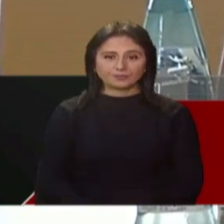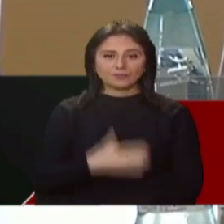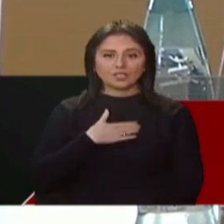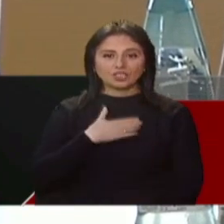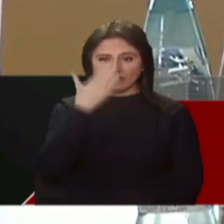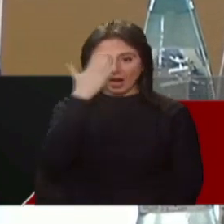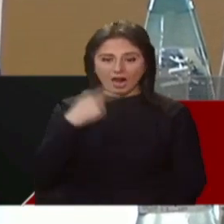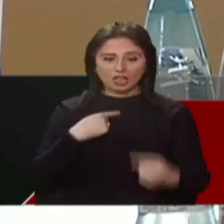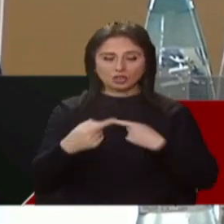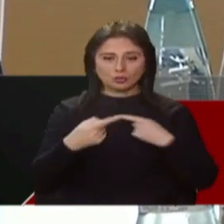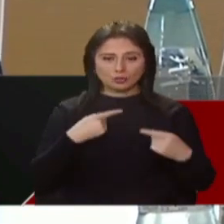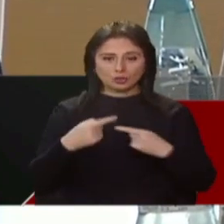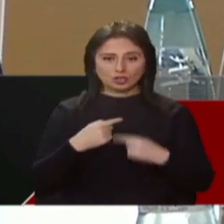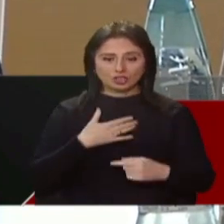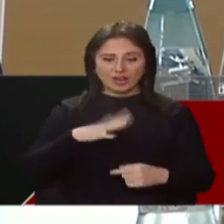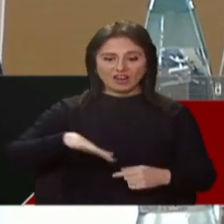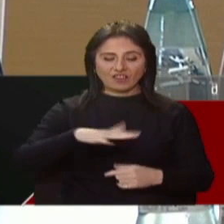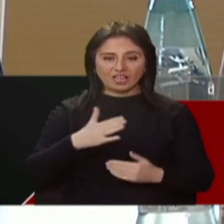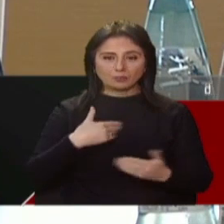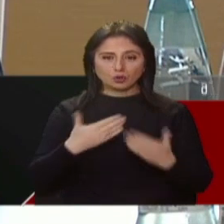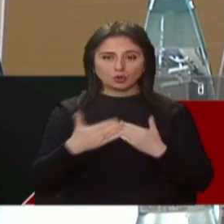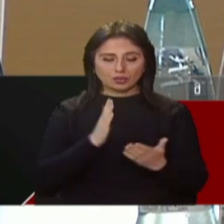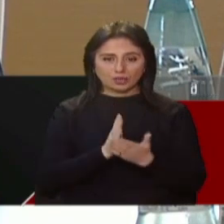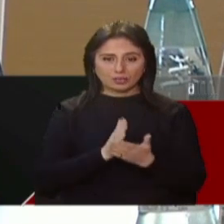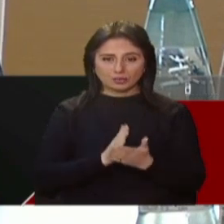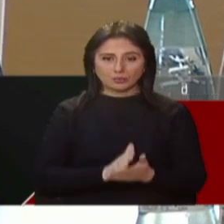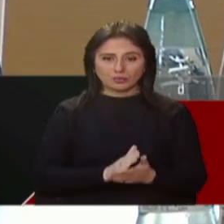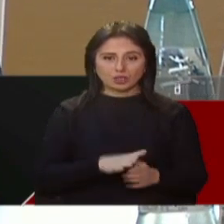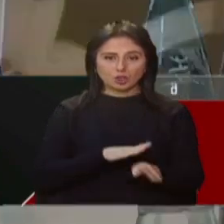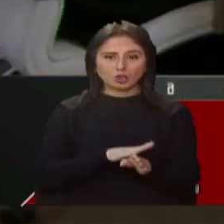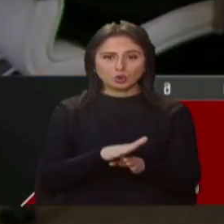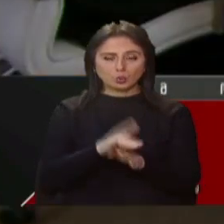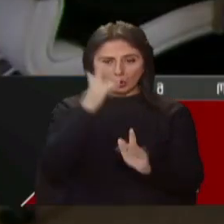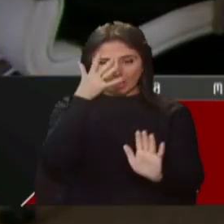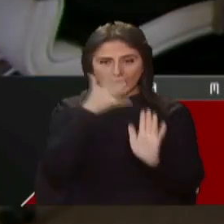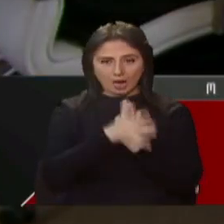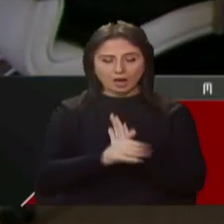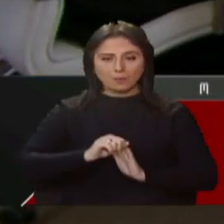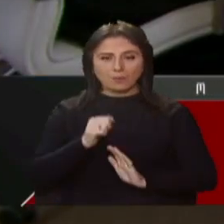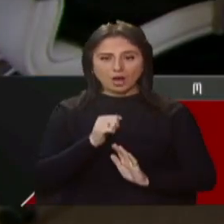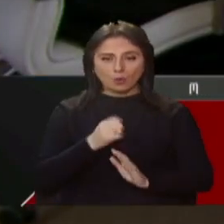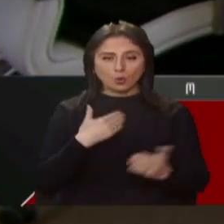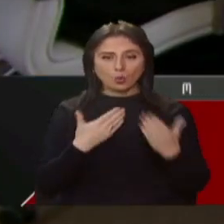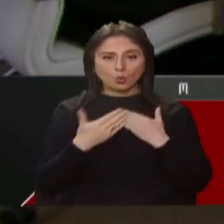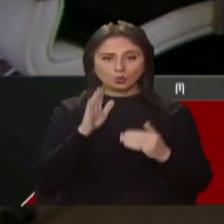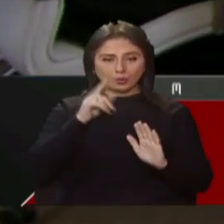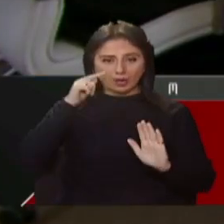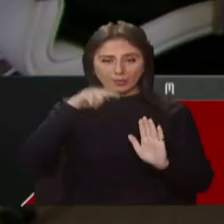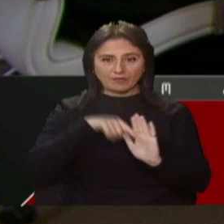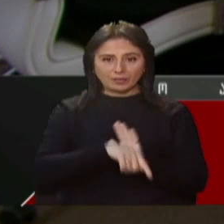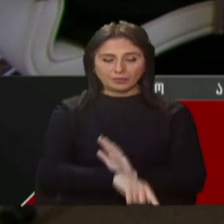ჩვენს ხალხებს შორის, ჩვენს ქვეყნებს შორის არსებობს სრული გაგება და სრული მეგობრობა. ეს ურთიერთობა კიდევ უფრო